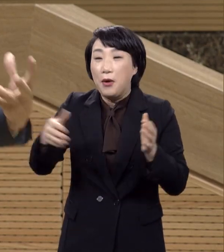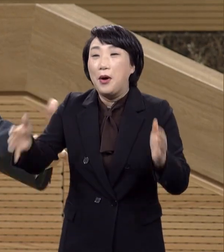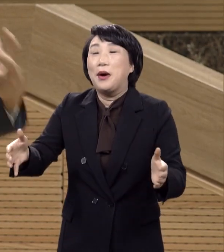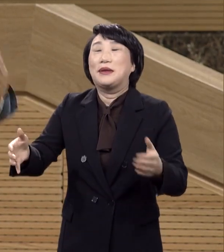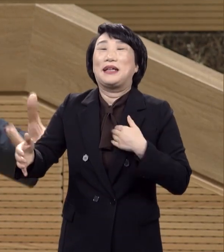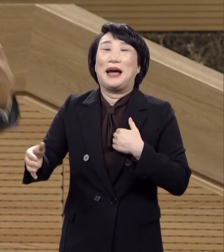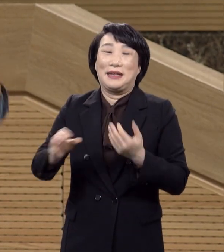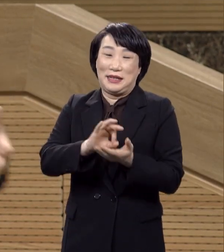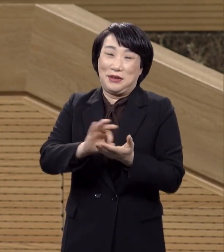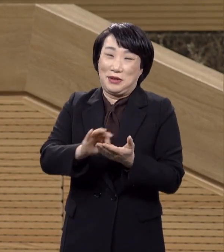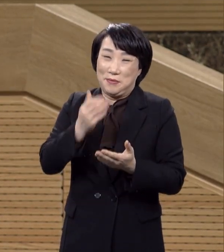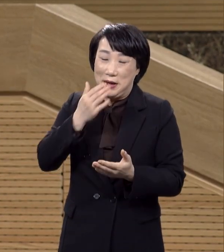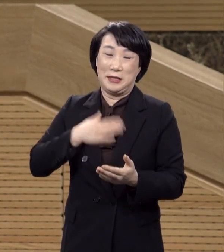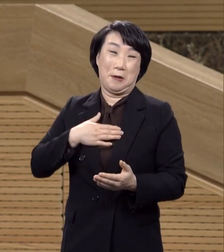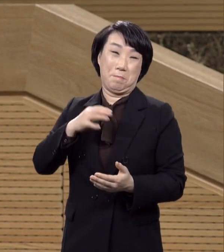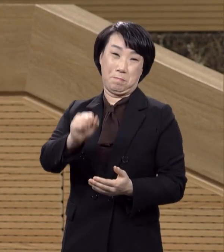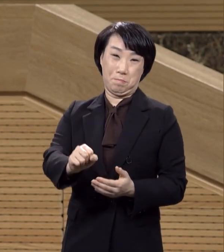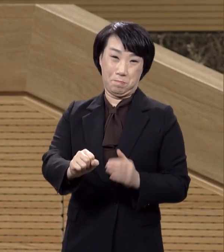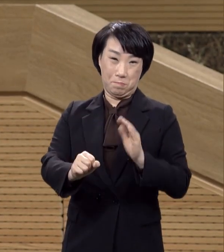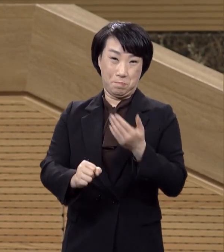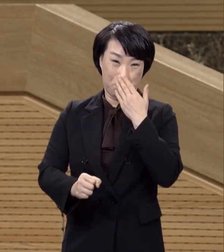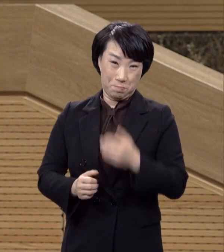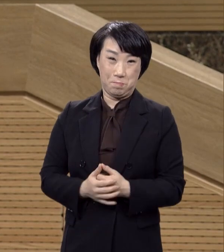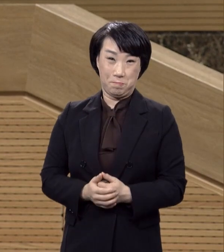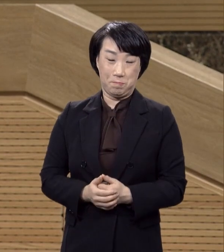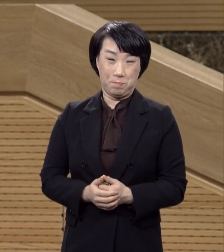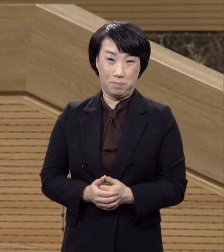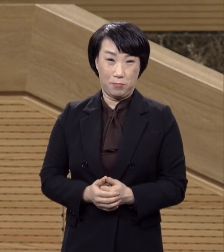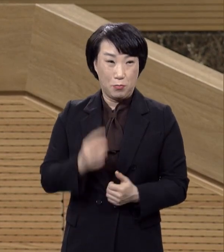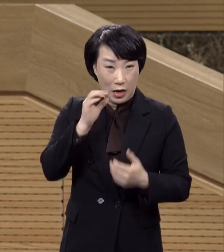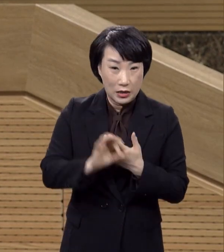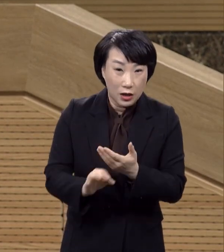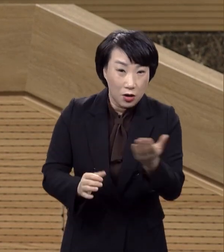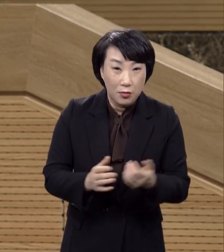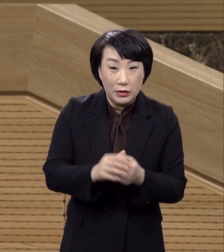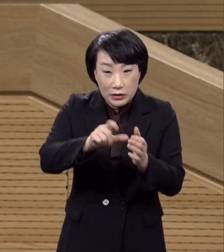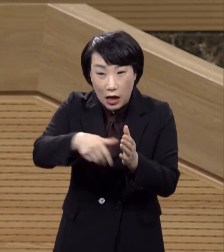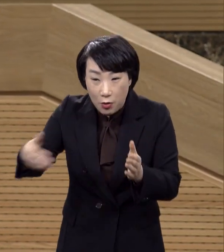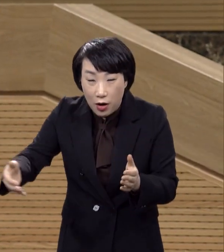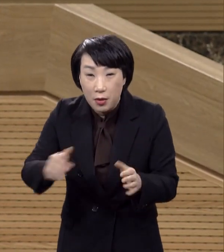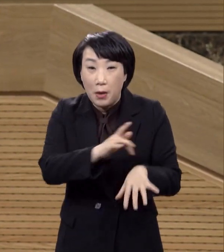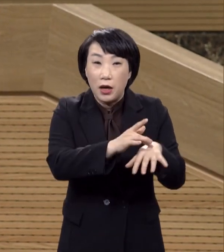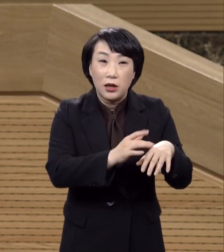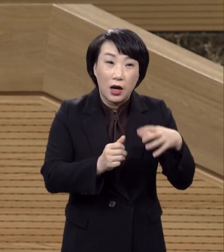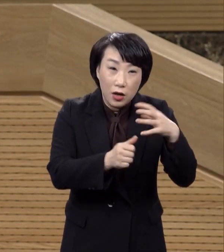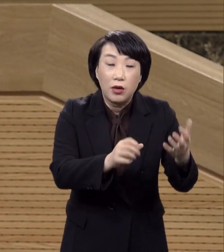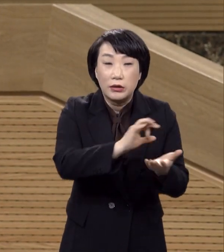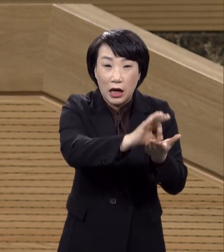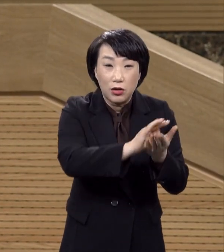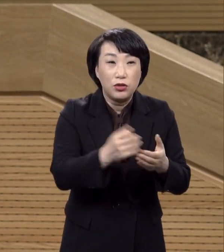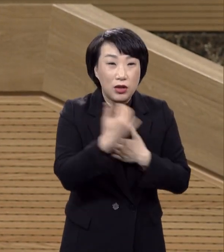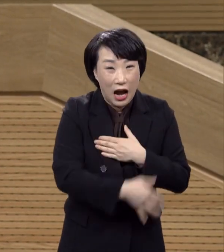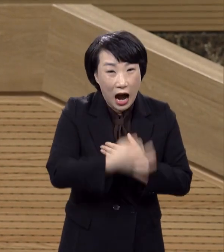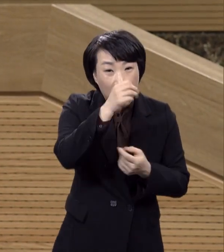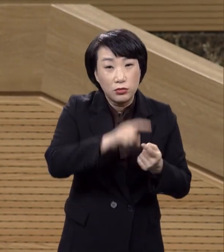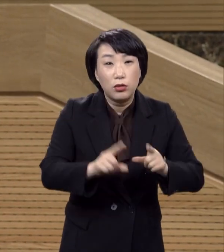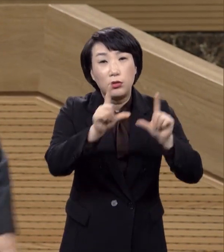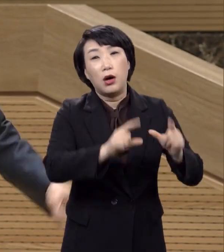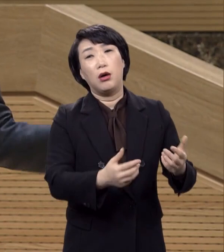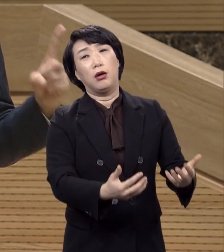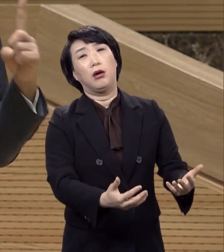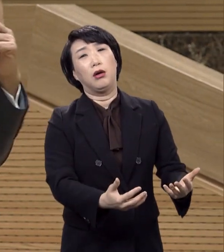내가 사용할 수 있는 내 것이 되는데 만약에 세월을 마귀가 사용하고 육신의 정욕대로